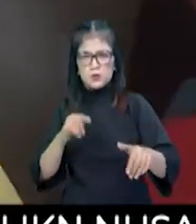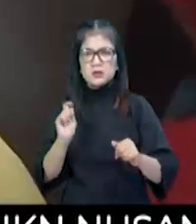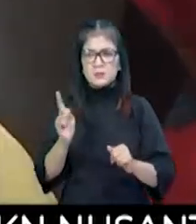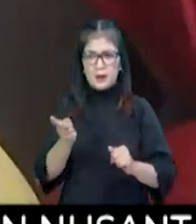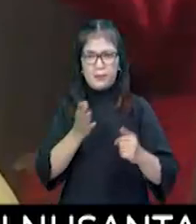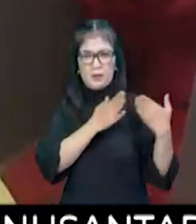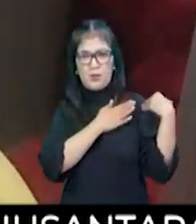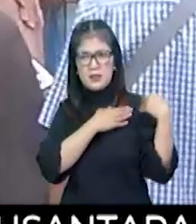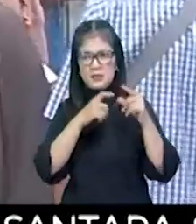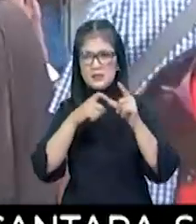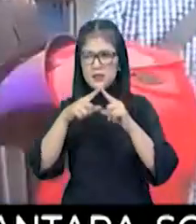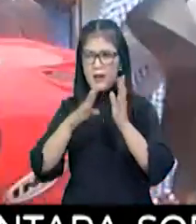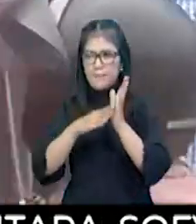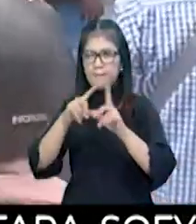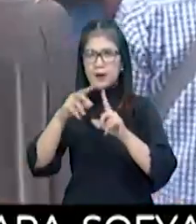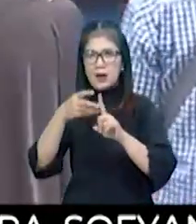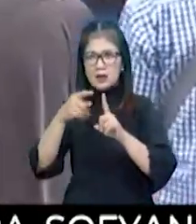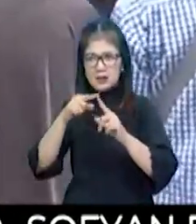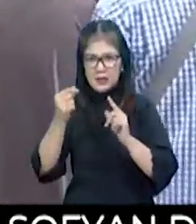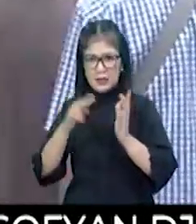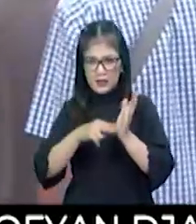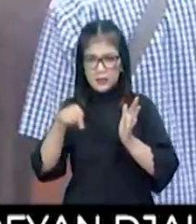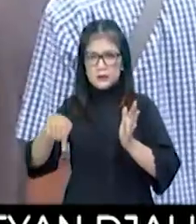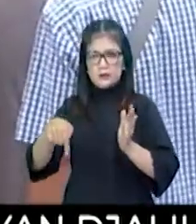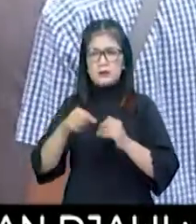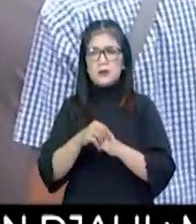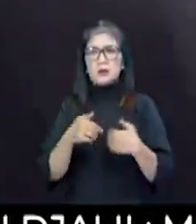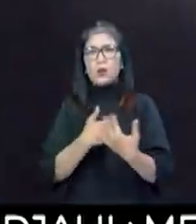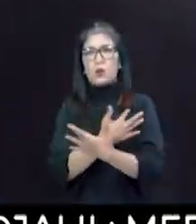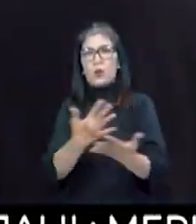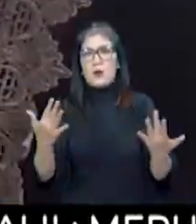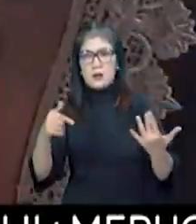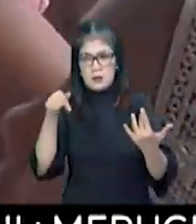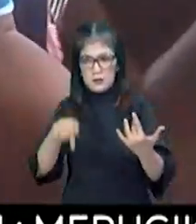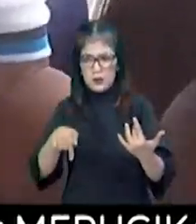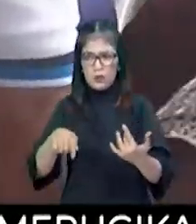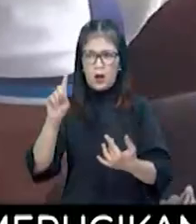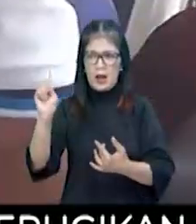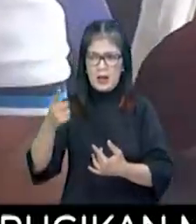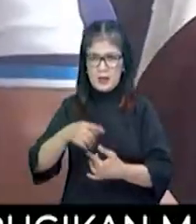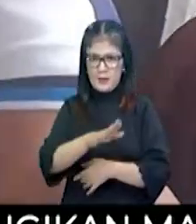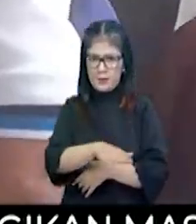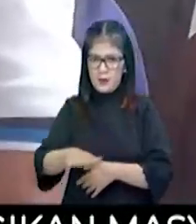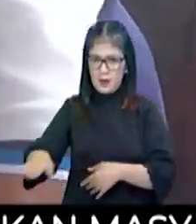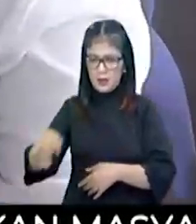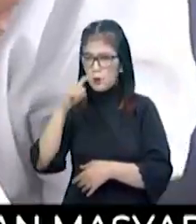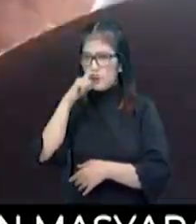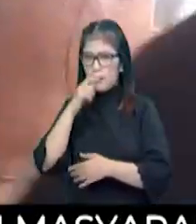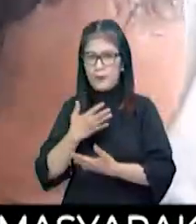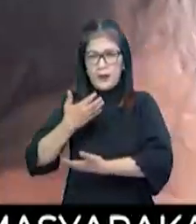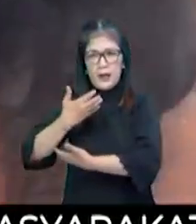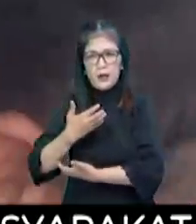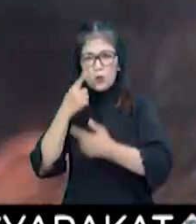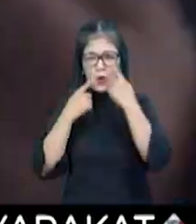Sampang Jawa Timur padatnya antrean warga salah seorang anak yang digendong ayahnya juga menangis karena lelah mengantri